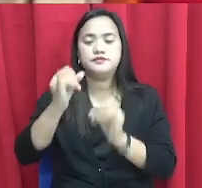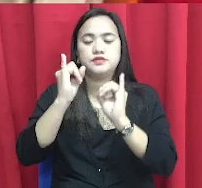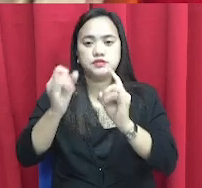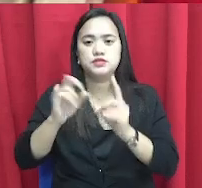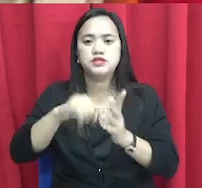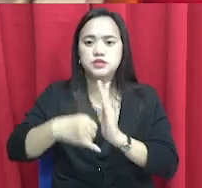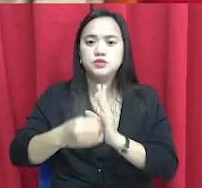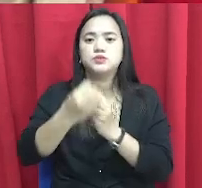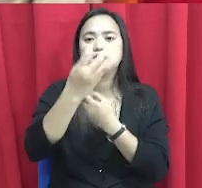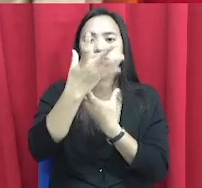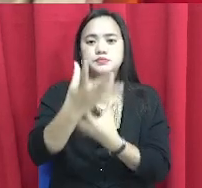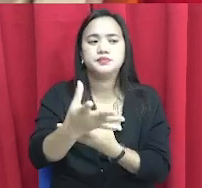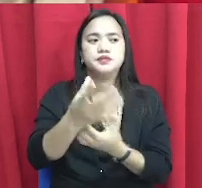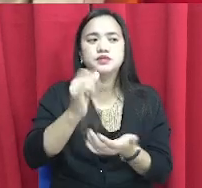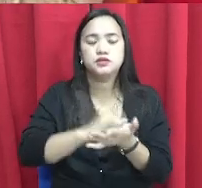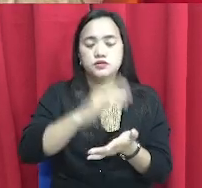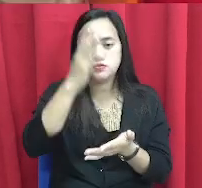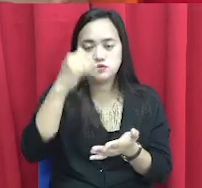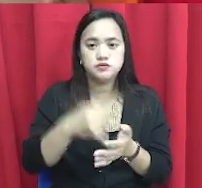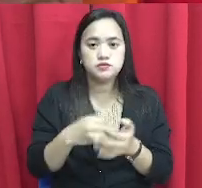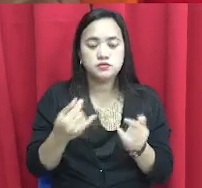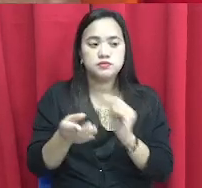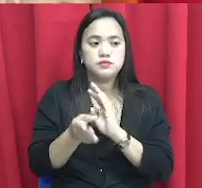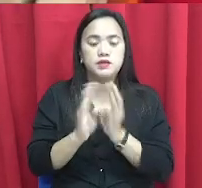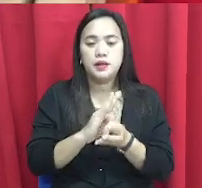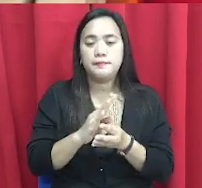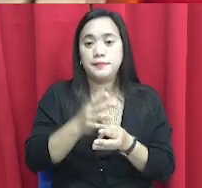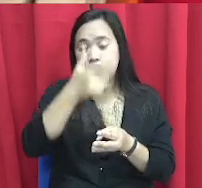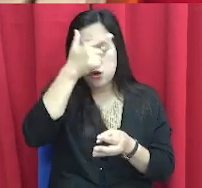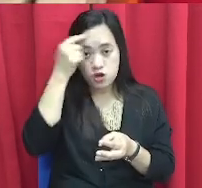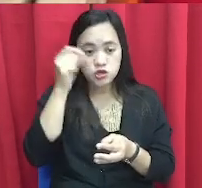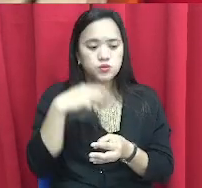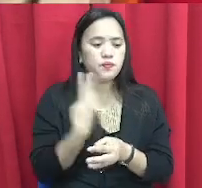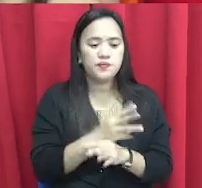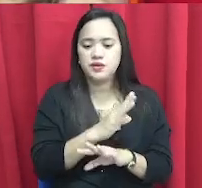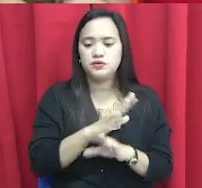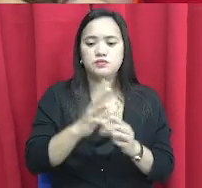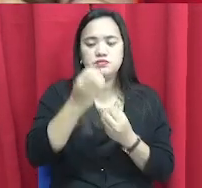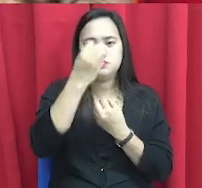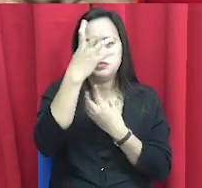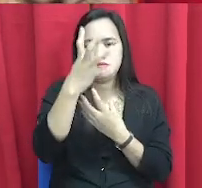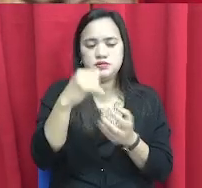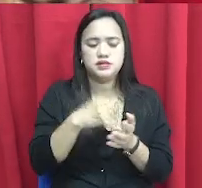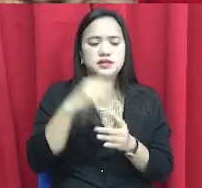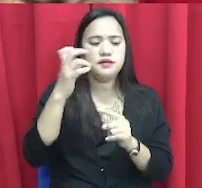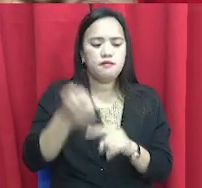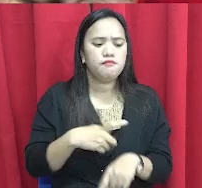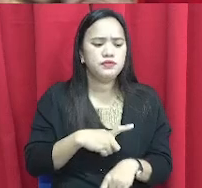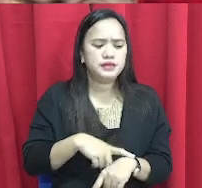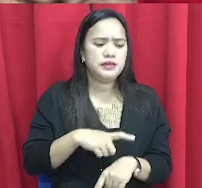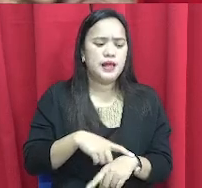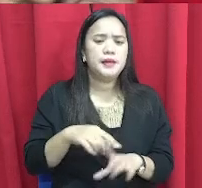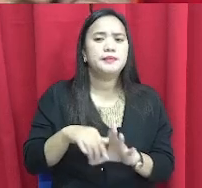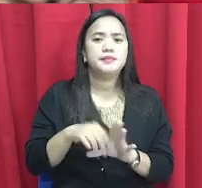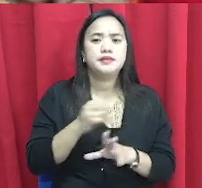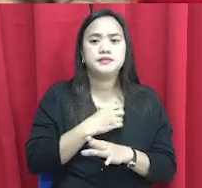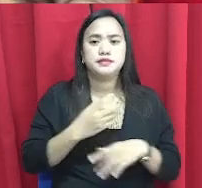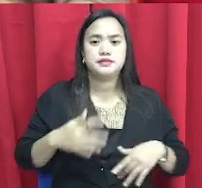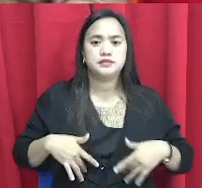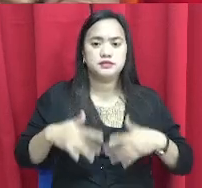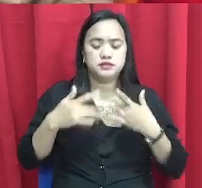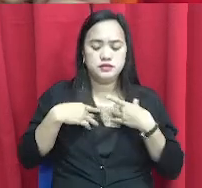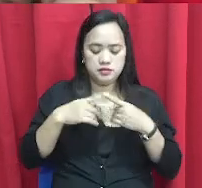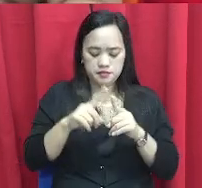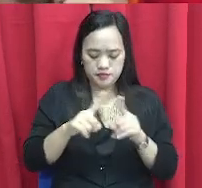Amen kaya naging mahirap kasi hindi natin sinusunod sa bawat isa po sa atin lalo na sa ating mga tatay